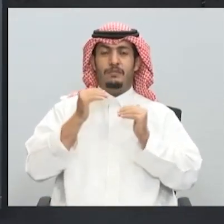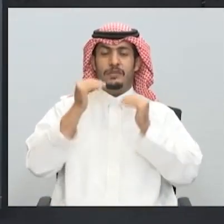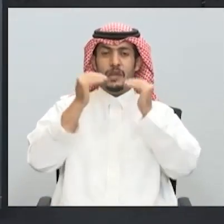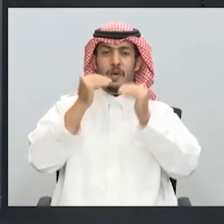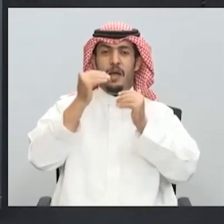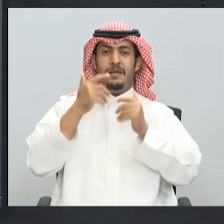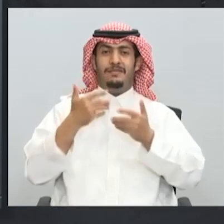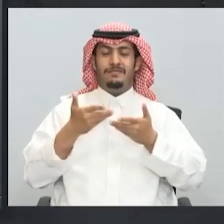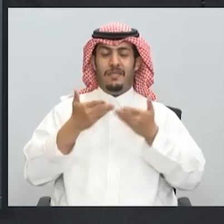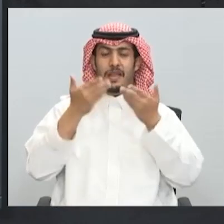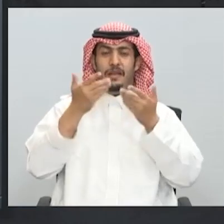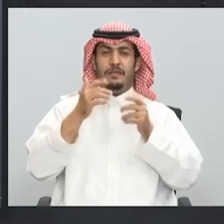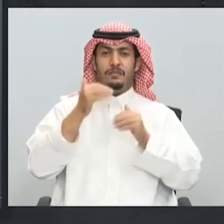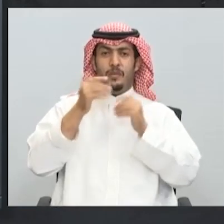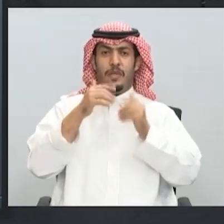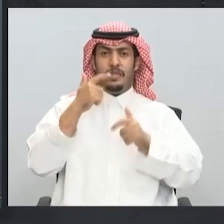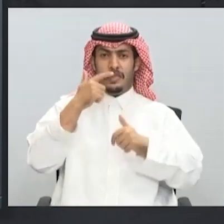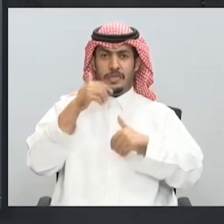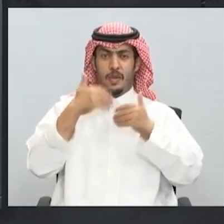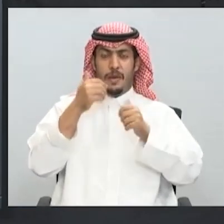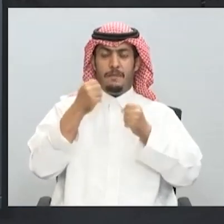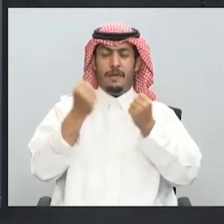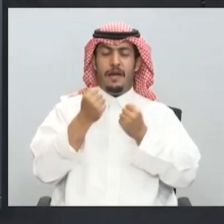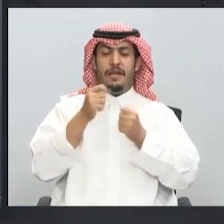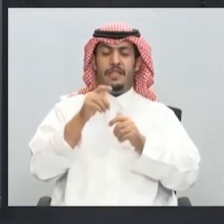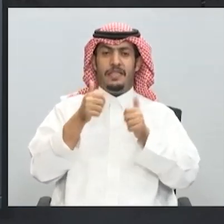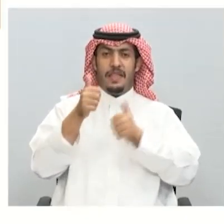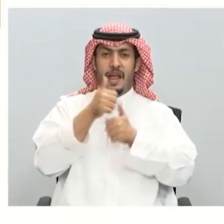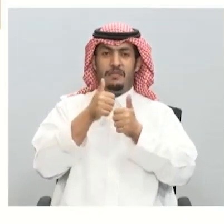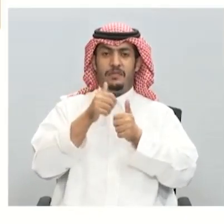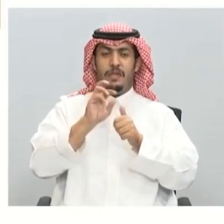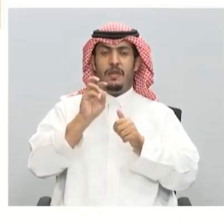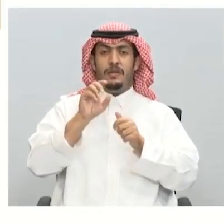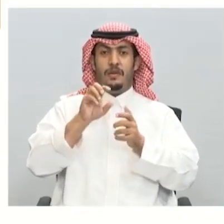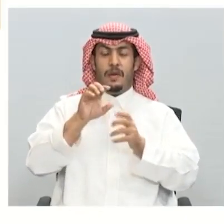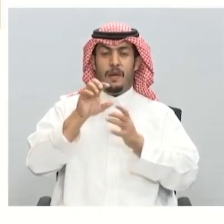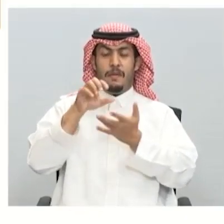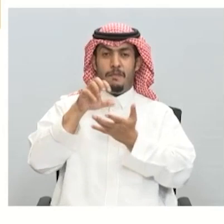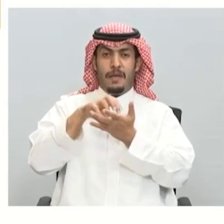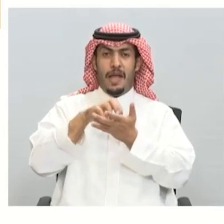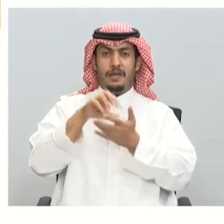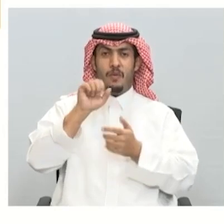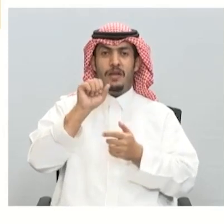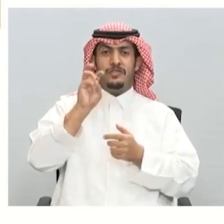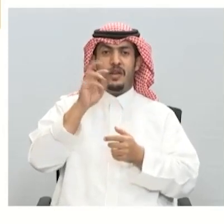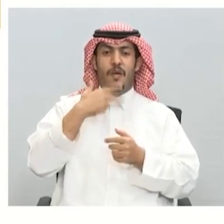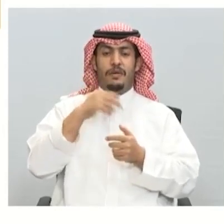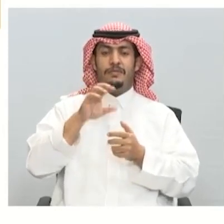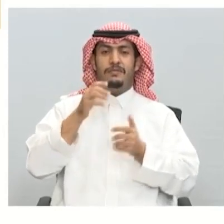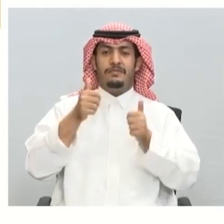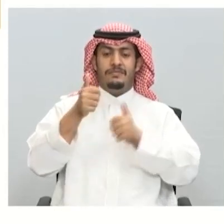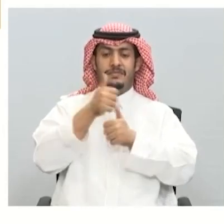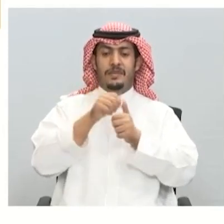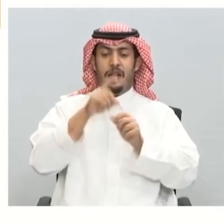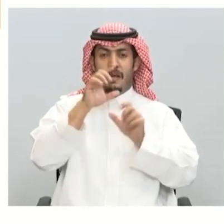مرتفع من التعليم مستوى متطور المهاره وبالتالي التنافس كل منظمه تبحث عن الافضل لذلك يجب ان تحافظ